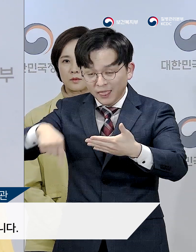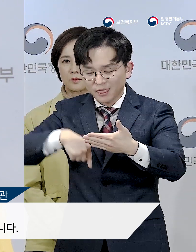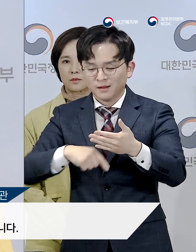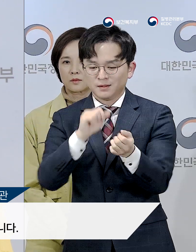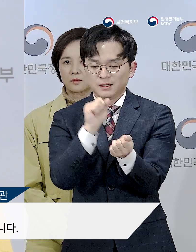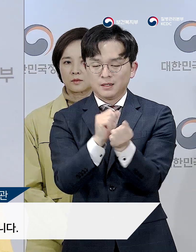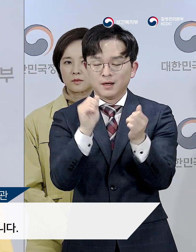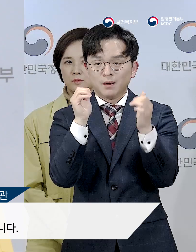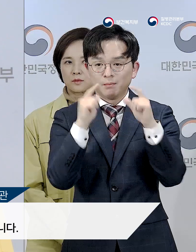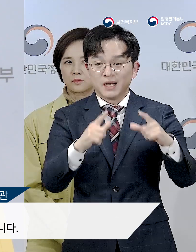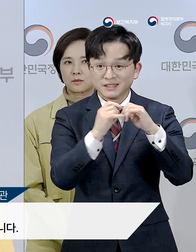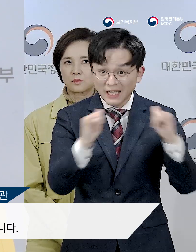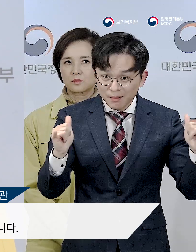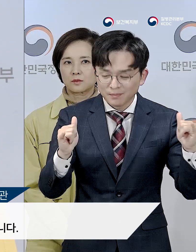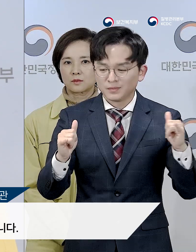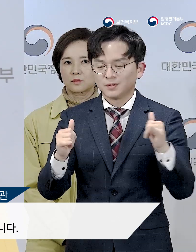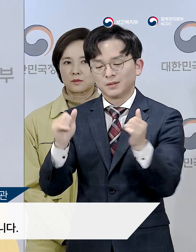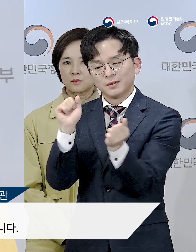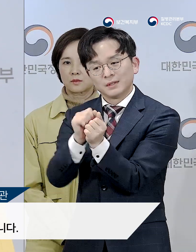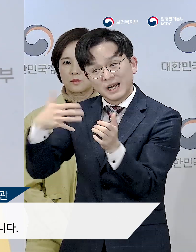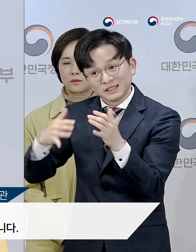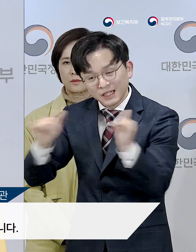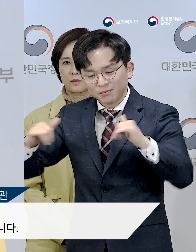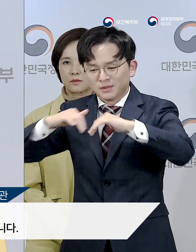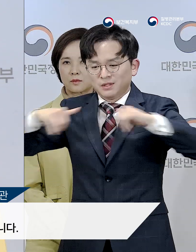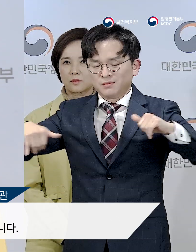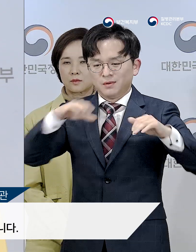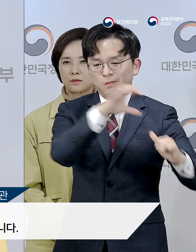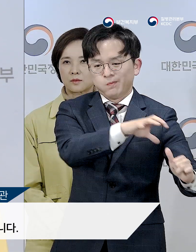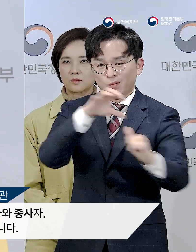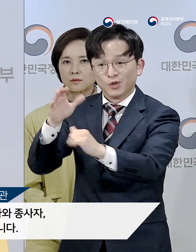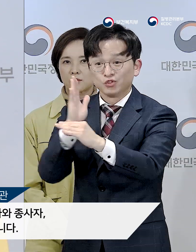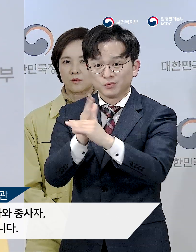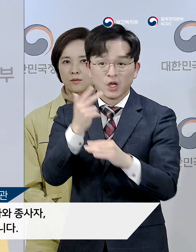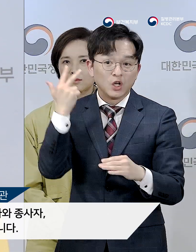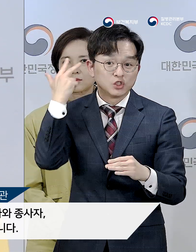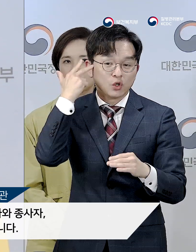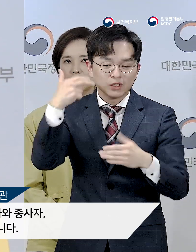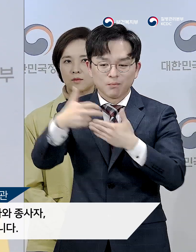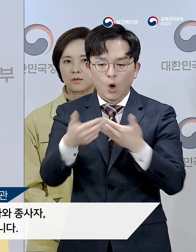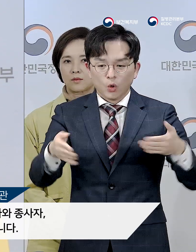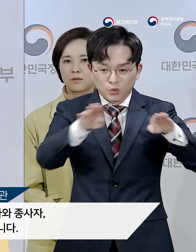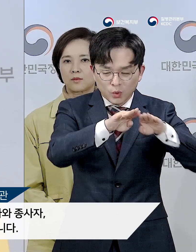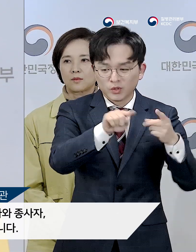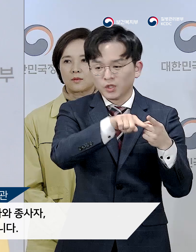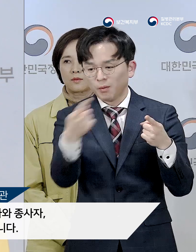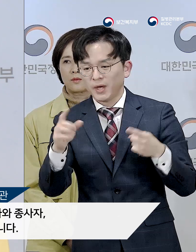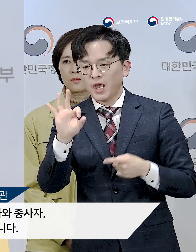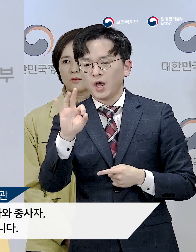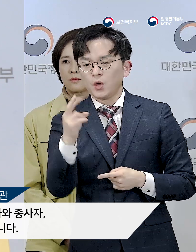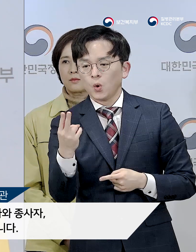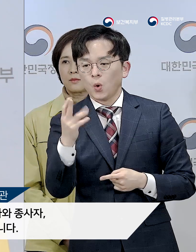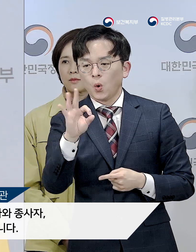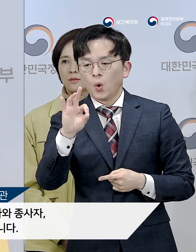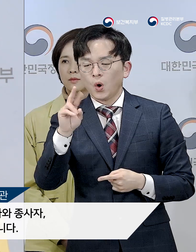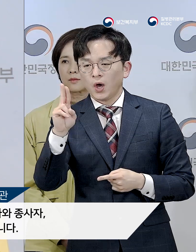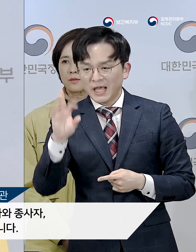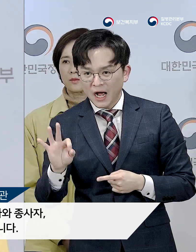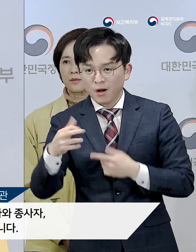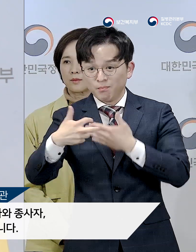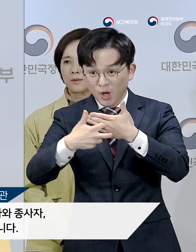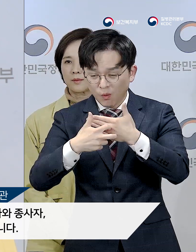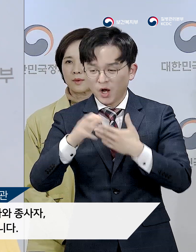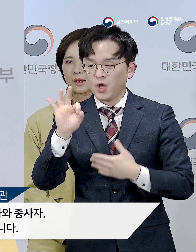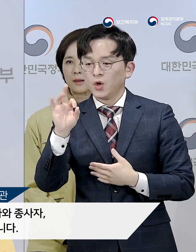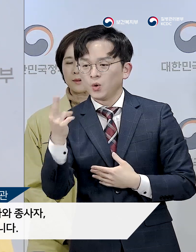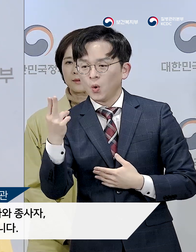접촉자 격리와 확진 환자 치료가 이루어지고 있습니다. 정신병원과 그 주변의 요양병원, 요양원 등의